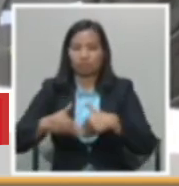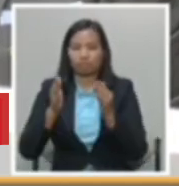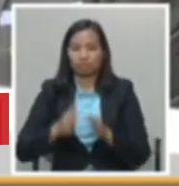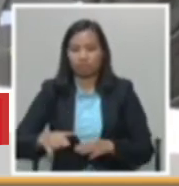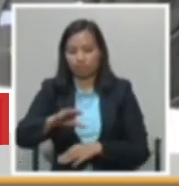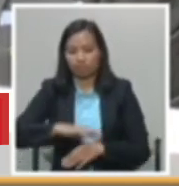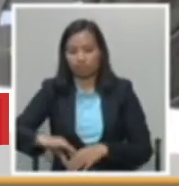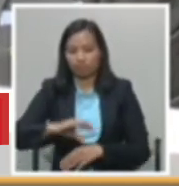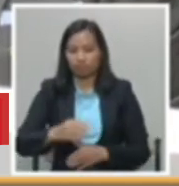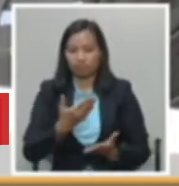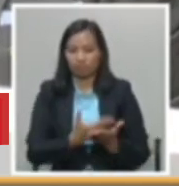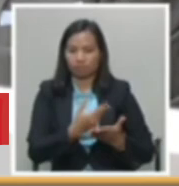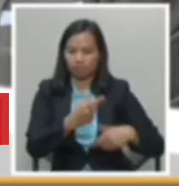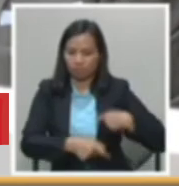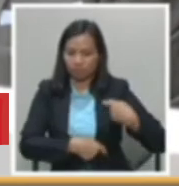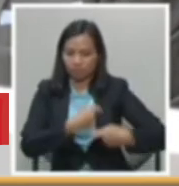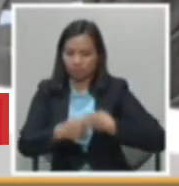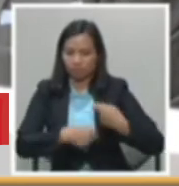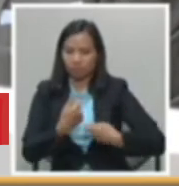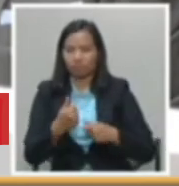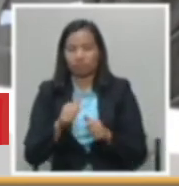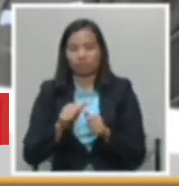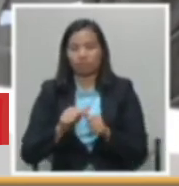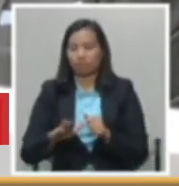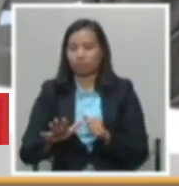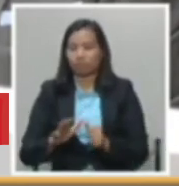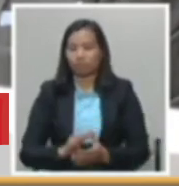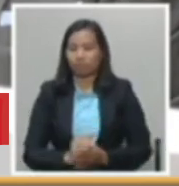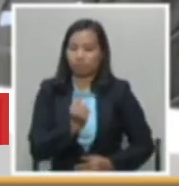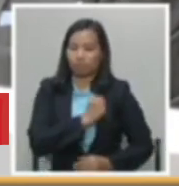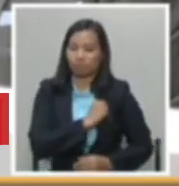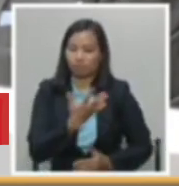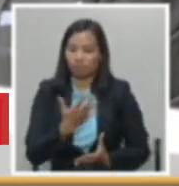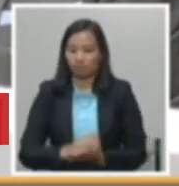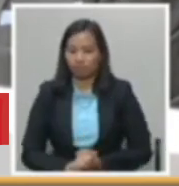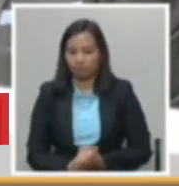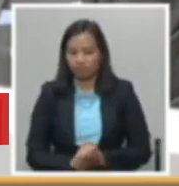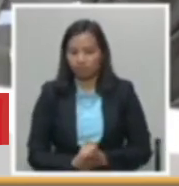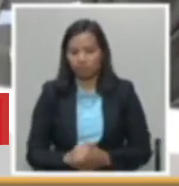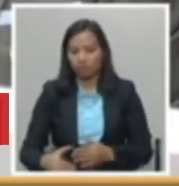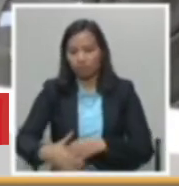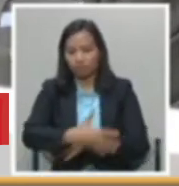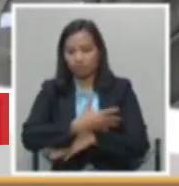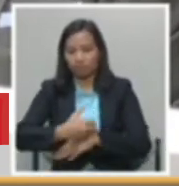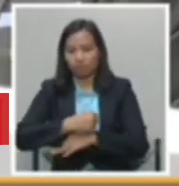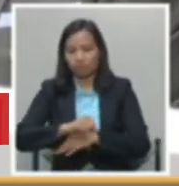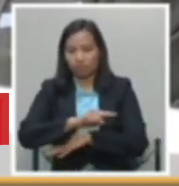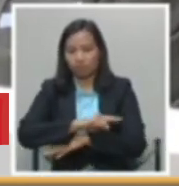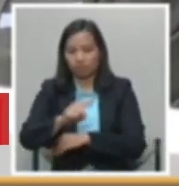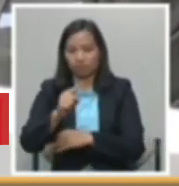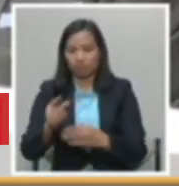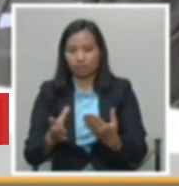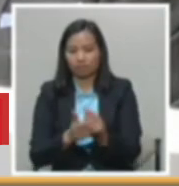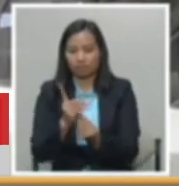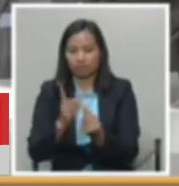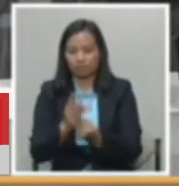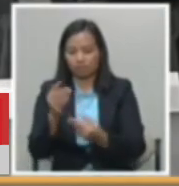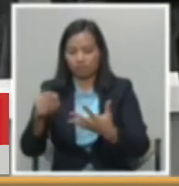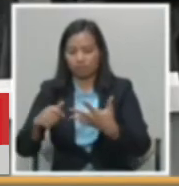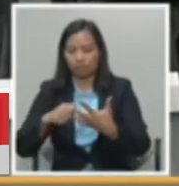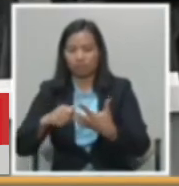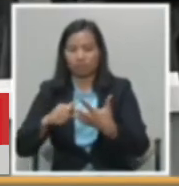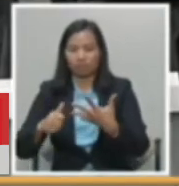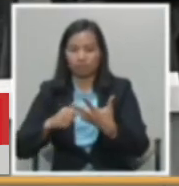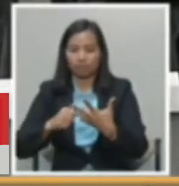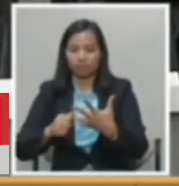อกว่าค่าใช้จ่ายนั้นเขาอยู่ไม่ไหวเฉพาะเหมารายวันอาทิตย์ละ2สัปดาห์อาทิตย์หนึ่ง